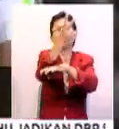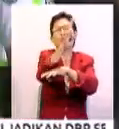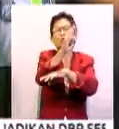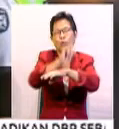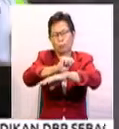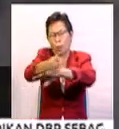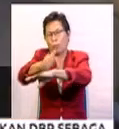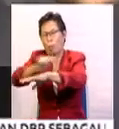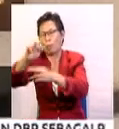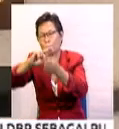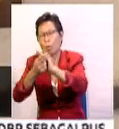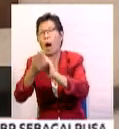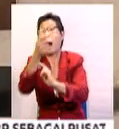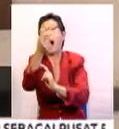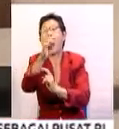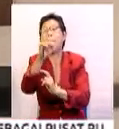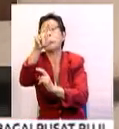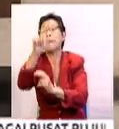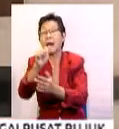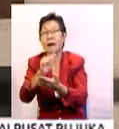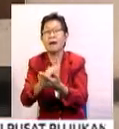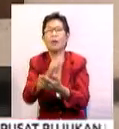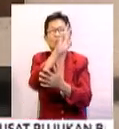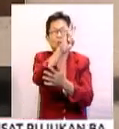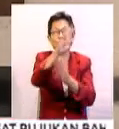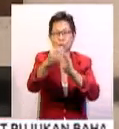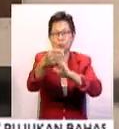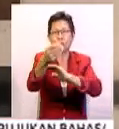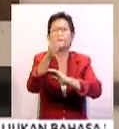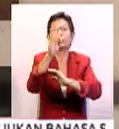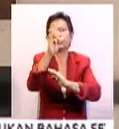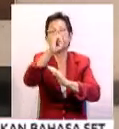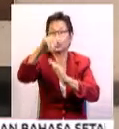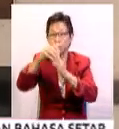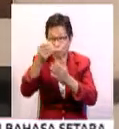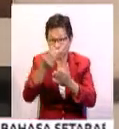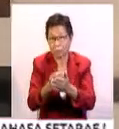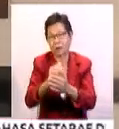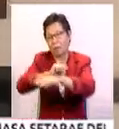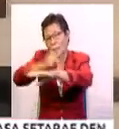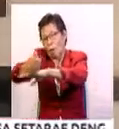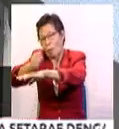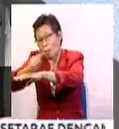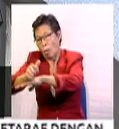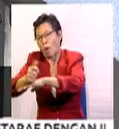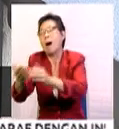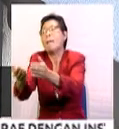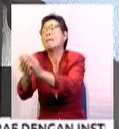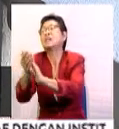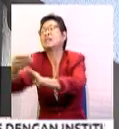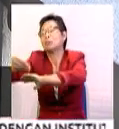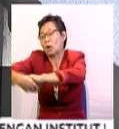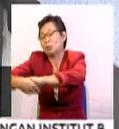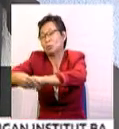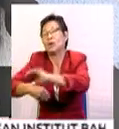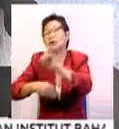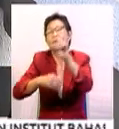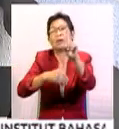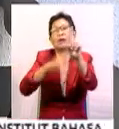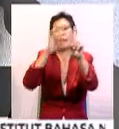pertuduhan pengubahan wang haram berjumlah lebih kurang RM7 juta selain menghadapi dua tuduhan meminta rasuah dengan meminta